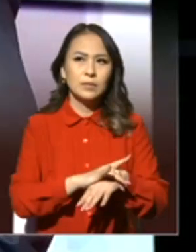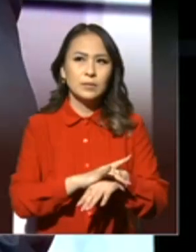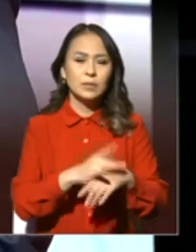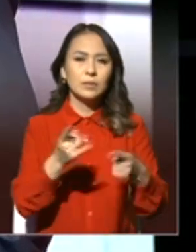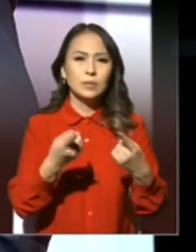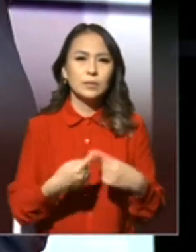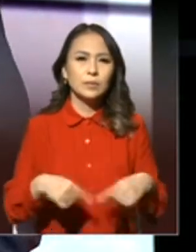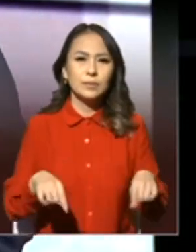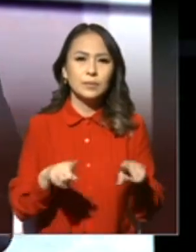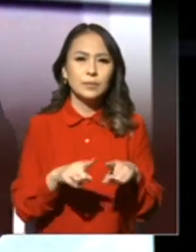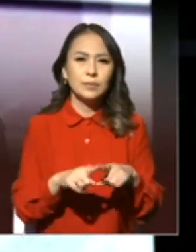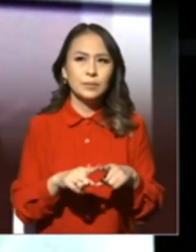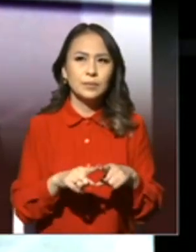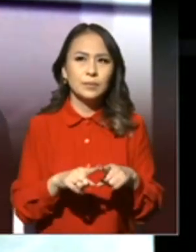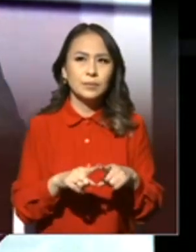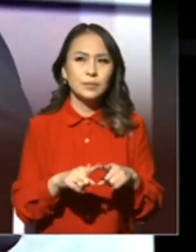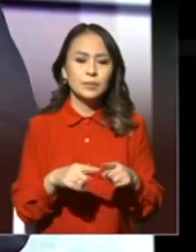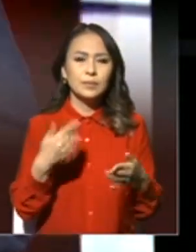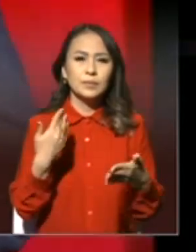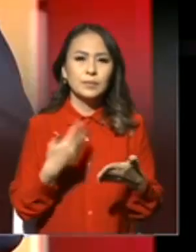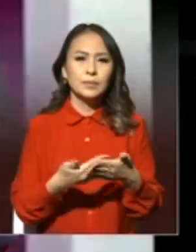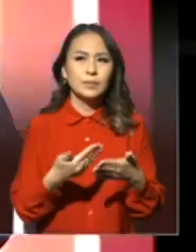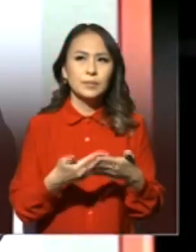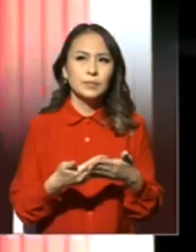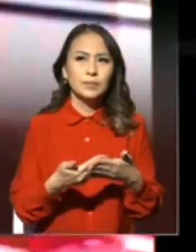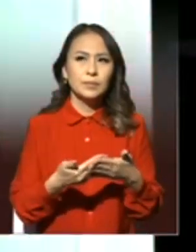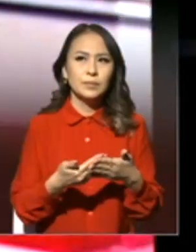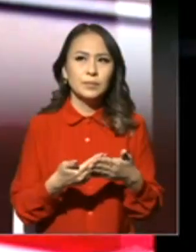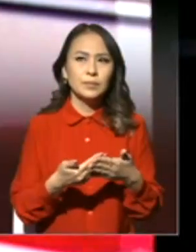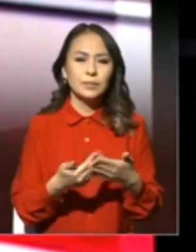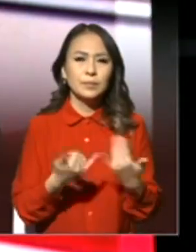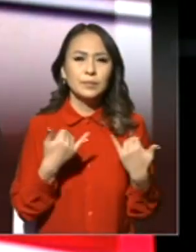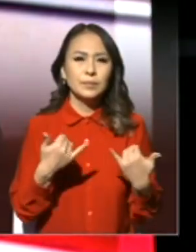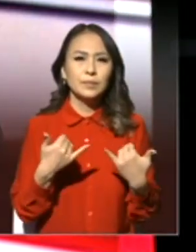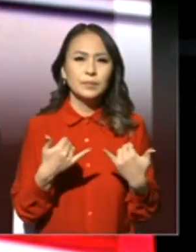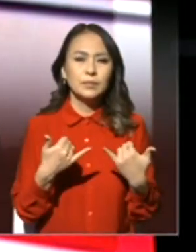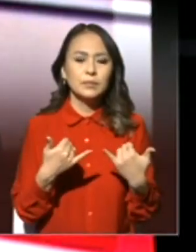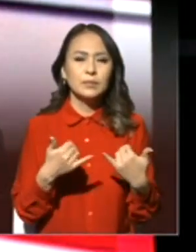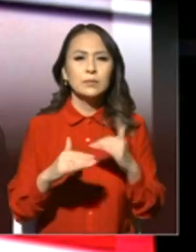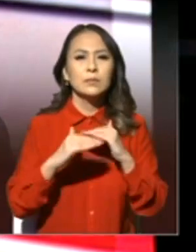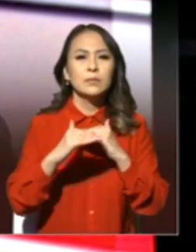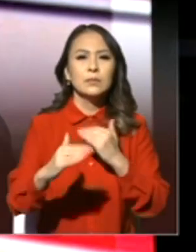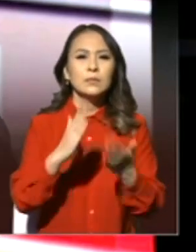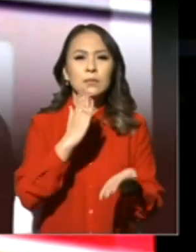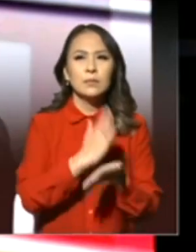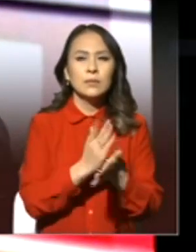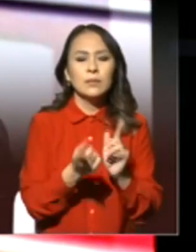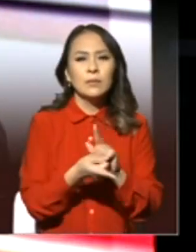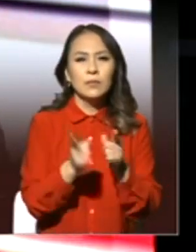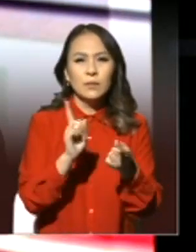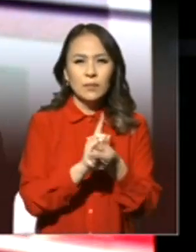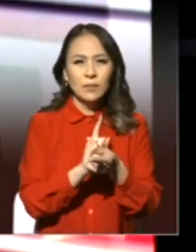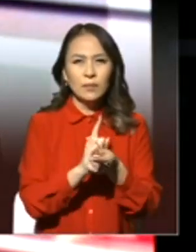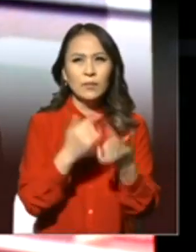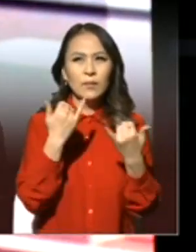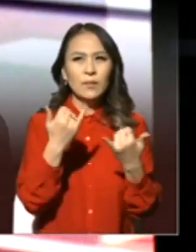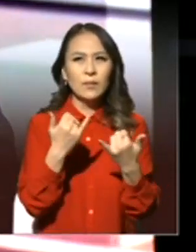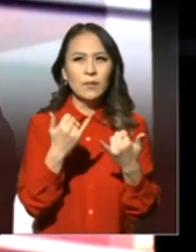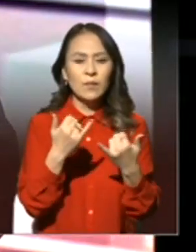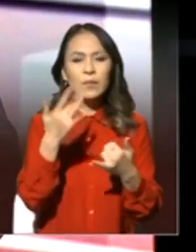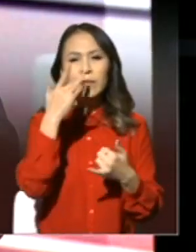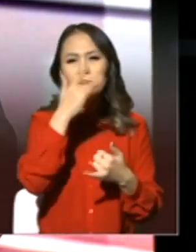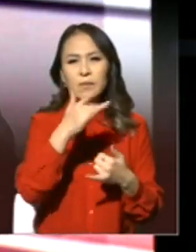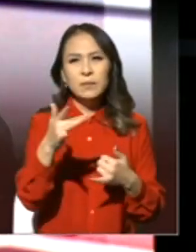қоғамда. Оларды атап өтетін болсақ, мынау бүгінгі елімізде болып жатқан өзгерістер, жаңағы